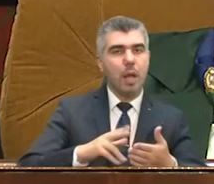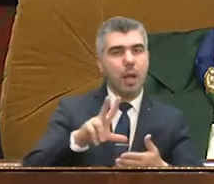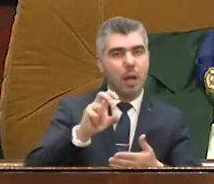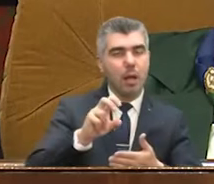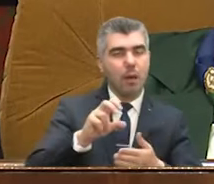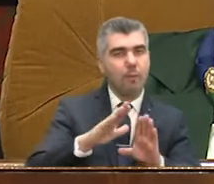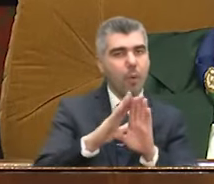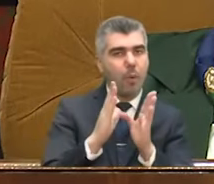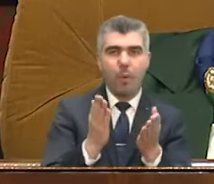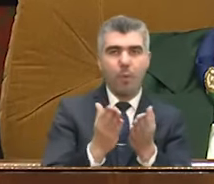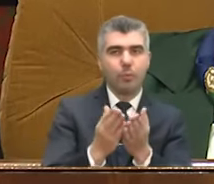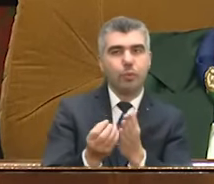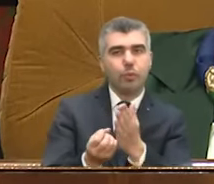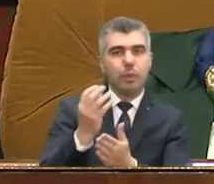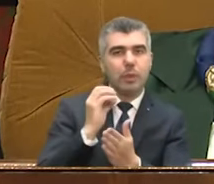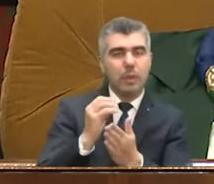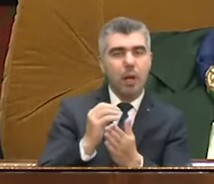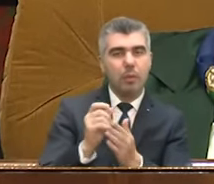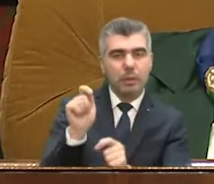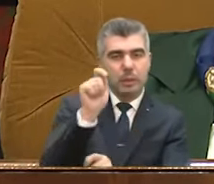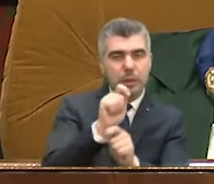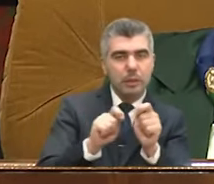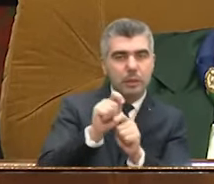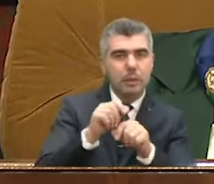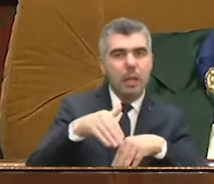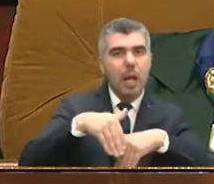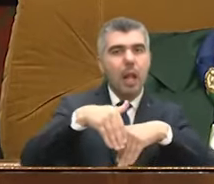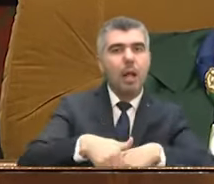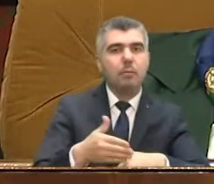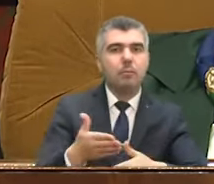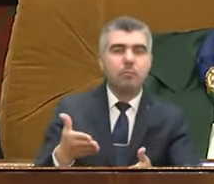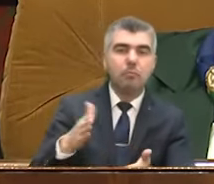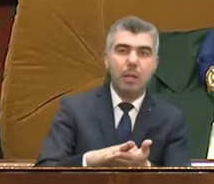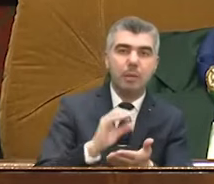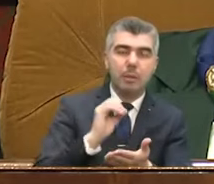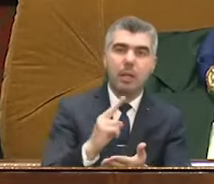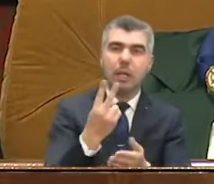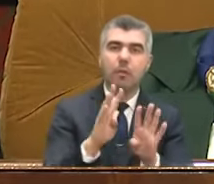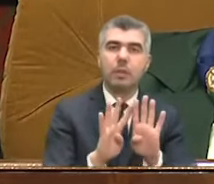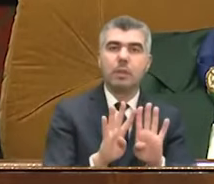أن إحداث وصيانة المقابر حسب المادة 83 من القانون التنظيمي